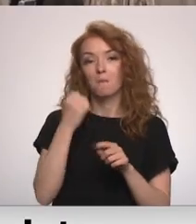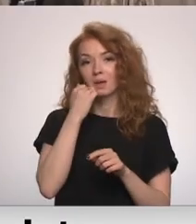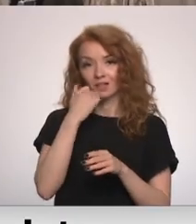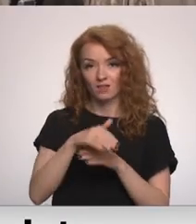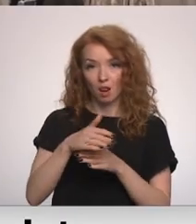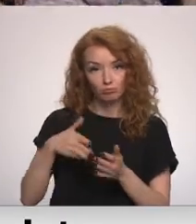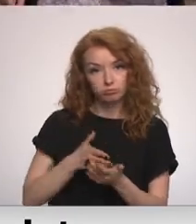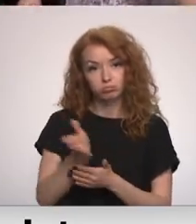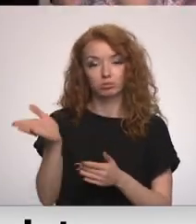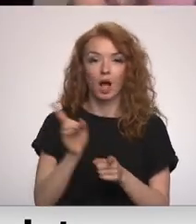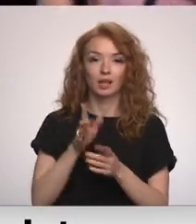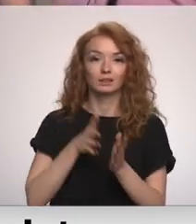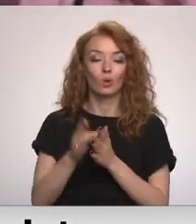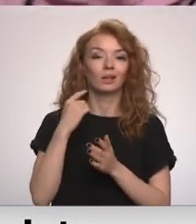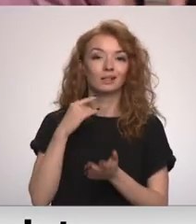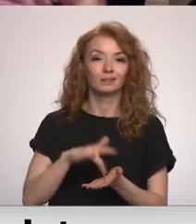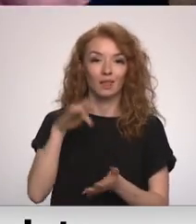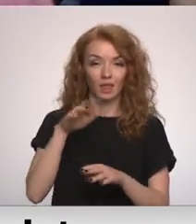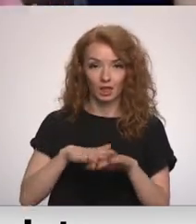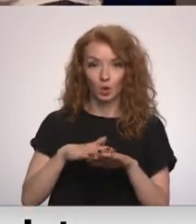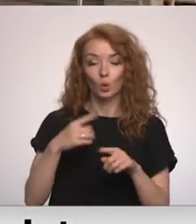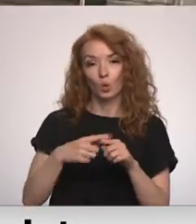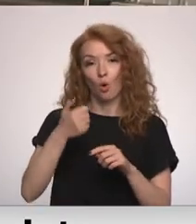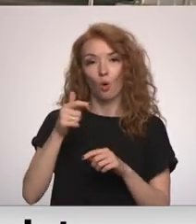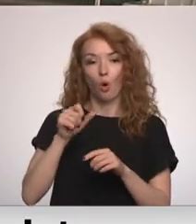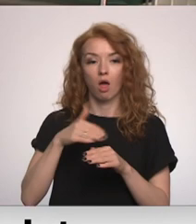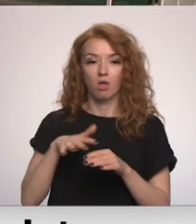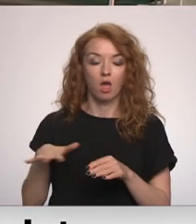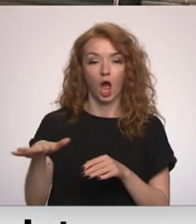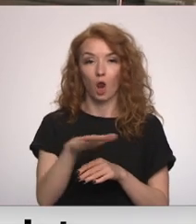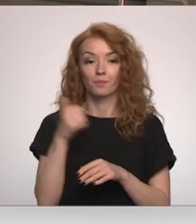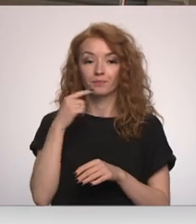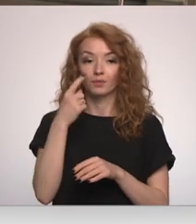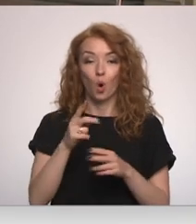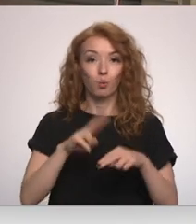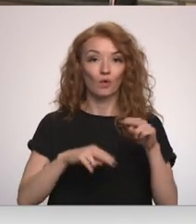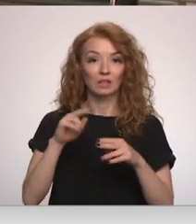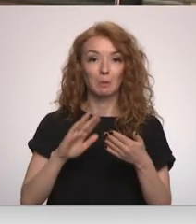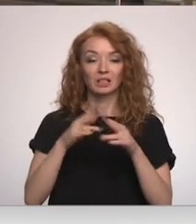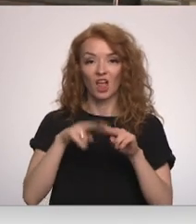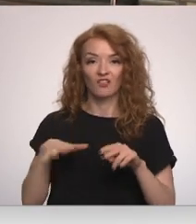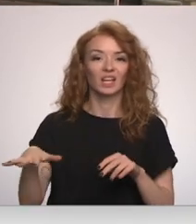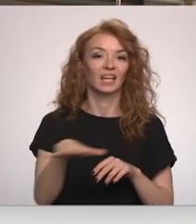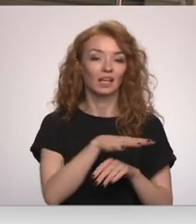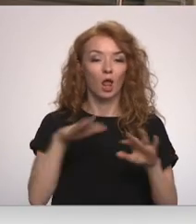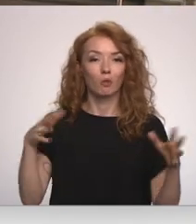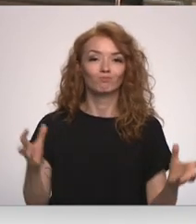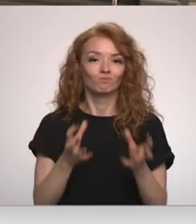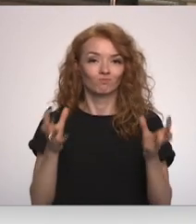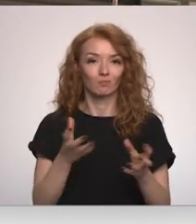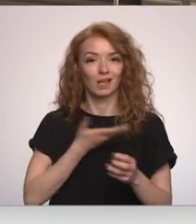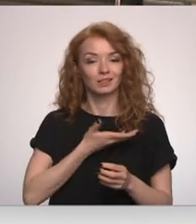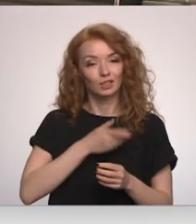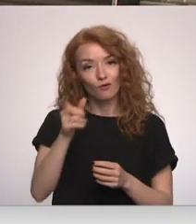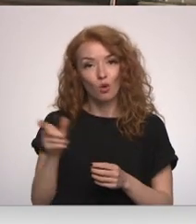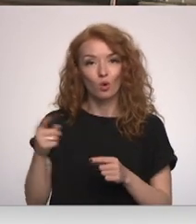ielām, kā arī caur Rīgas centrāltirgu un pa Gogoļa ielu. Būvniecība pilsētvidē, rūpējoties par pilsētas iedzīvotāju